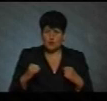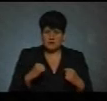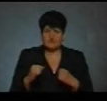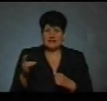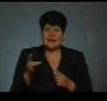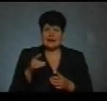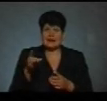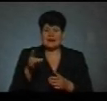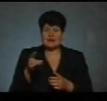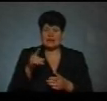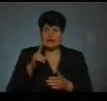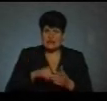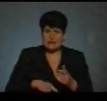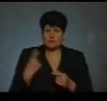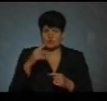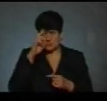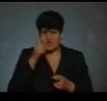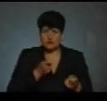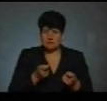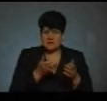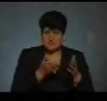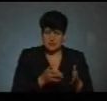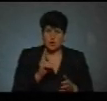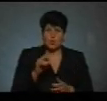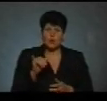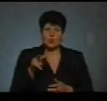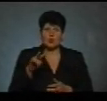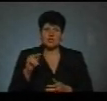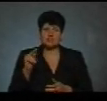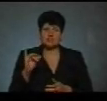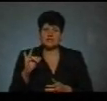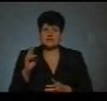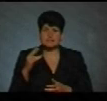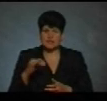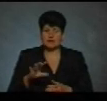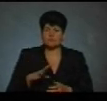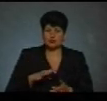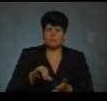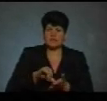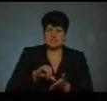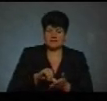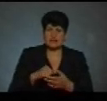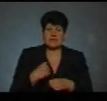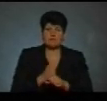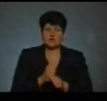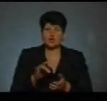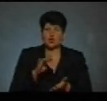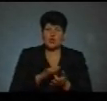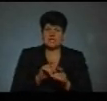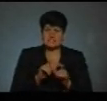релігії облдержадміністрації Кульчицький, була представник лабораторного